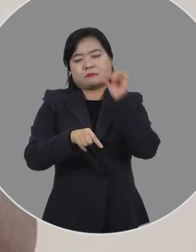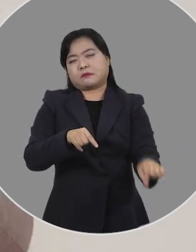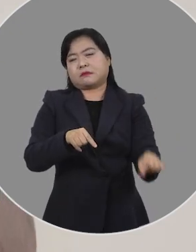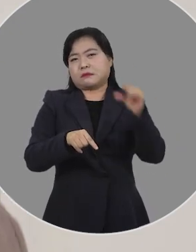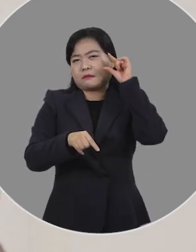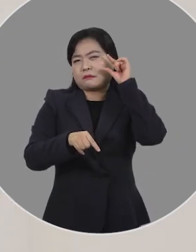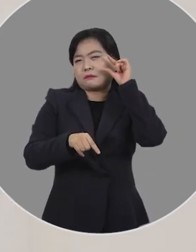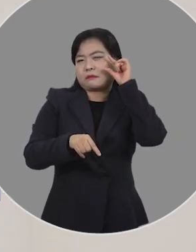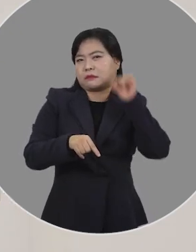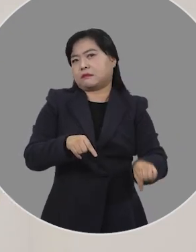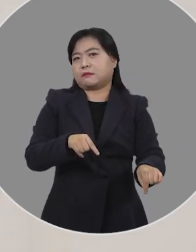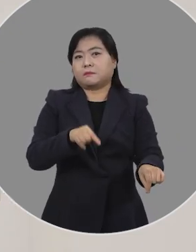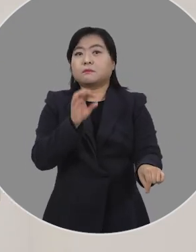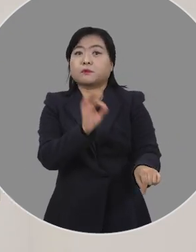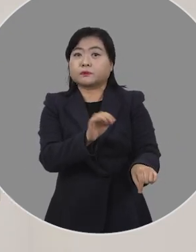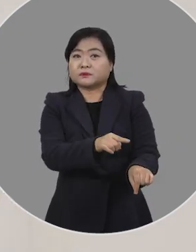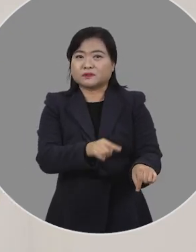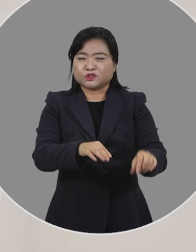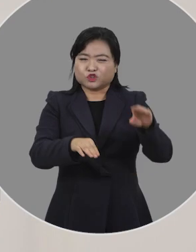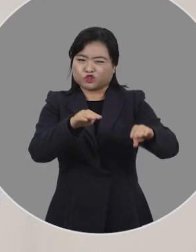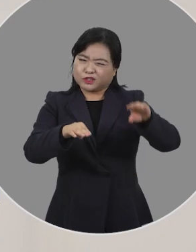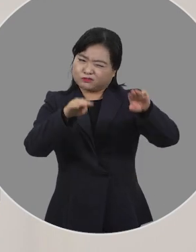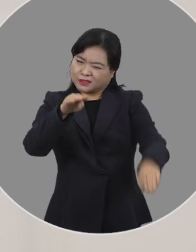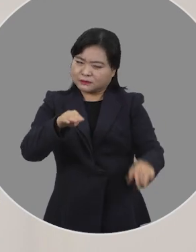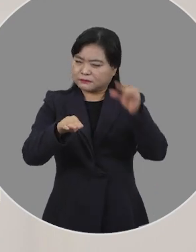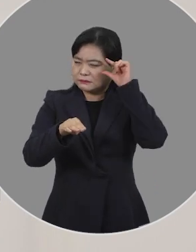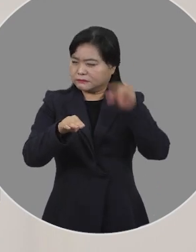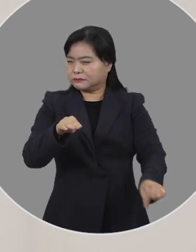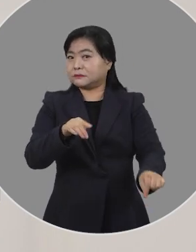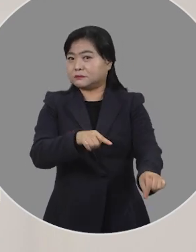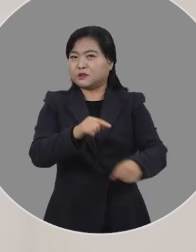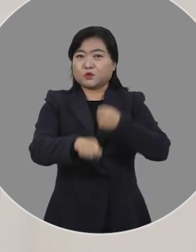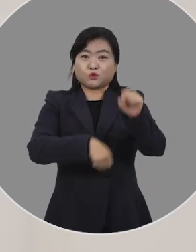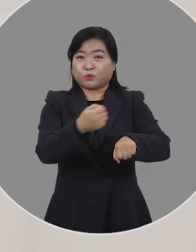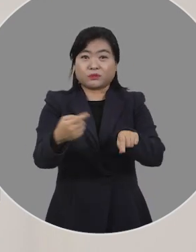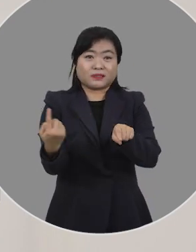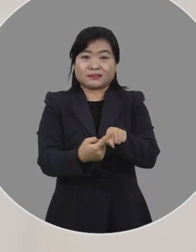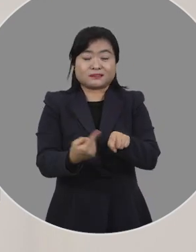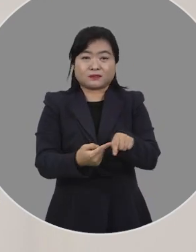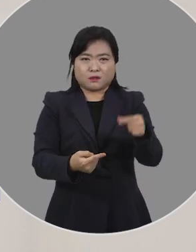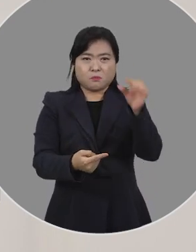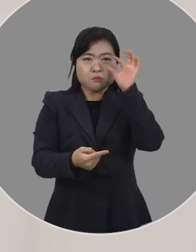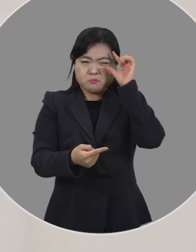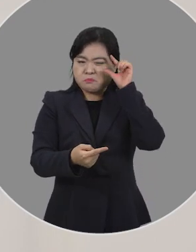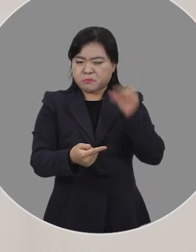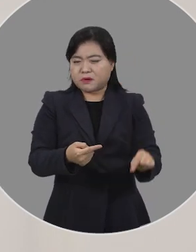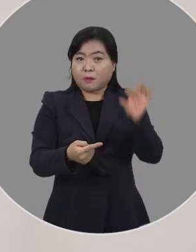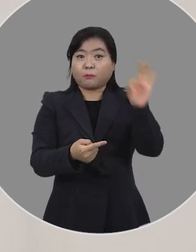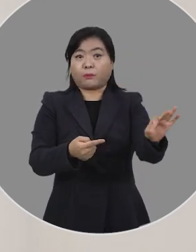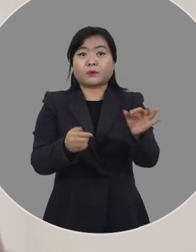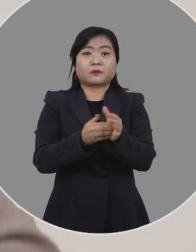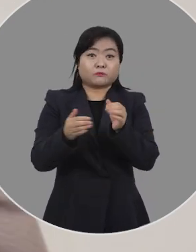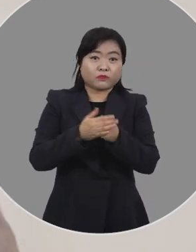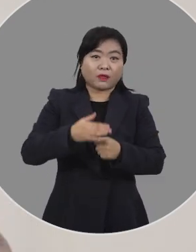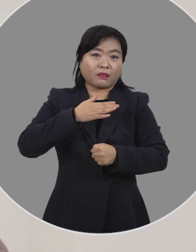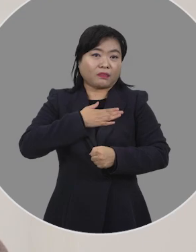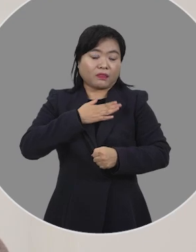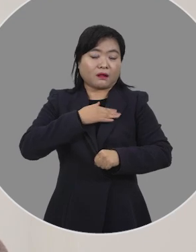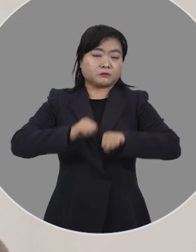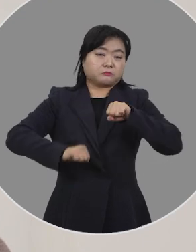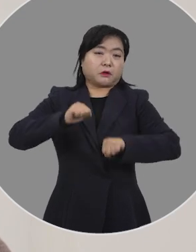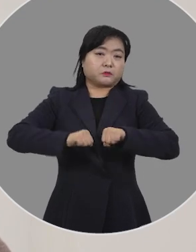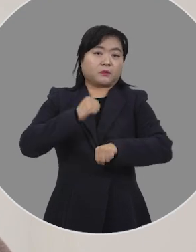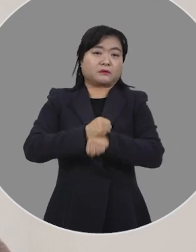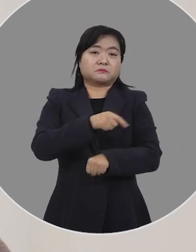어떤 수준을 정하자면은 수준이 아주 낮은 존재 혹은 뭐 동물과 같은 존재라고 보기 때문에 내가 지금 하고